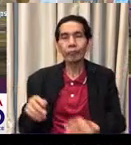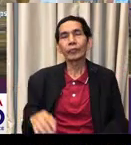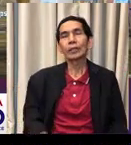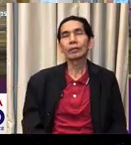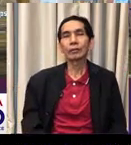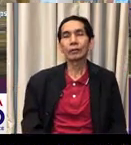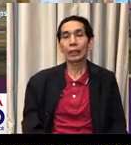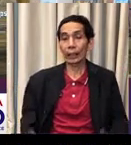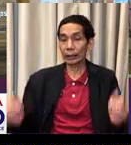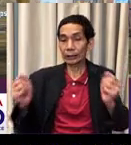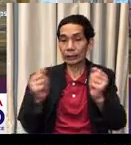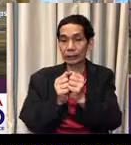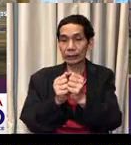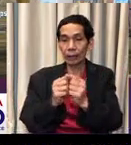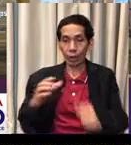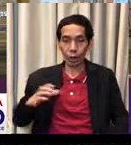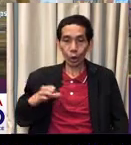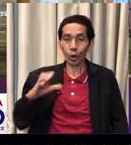nating konsehal.